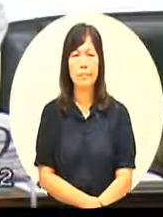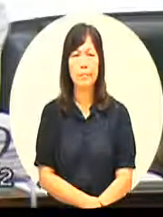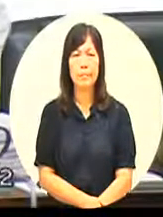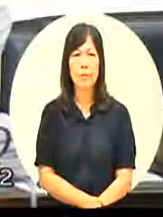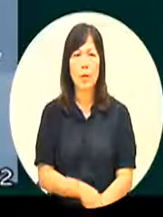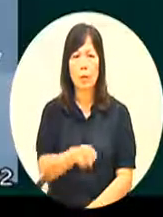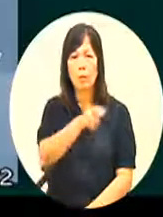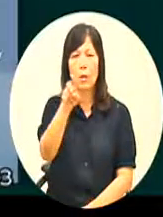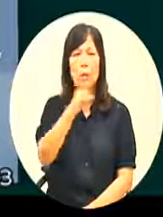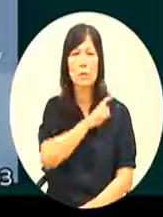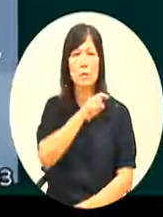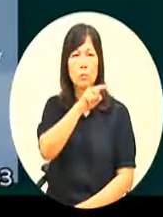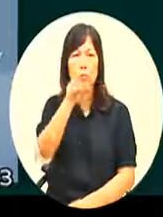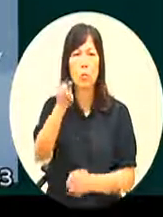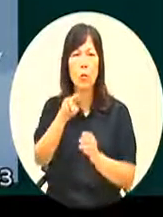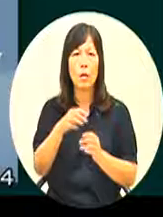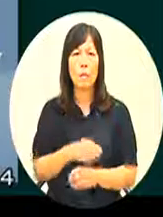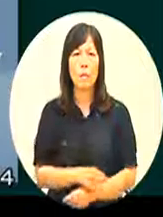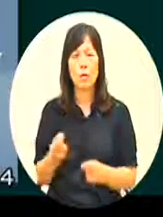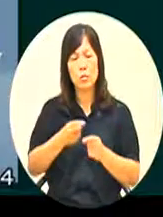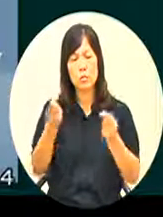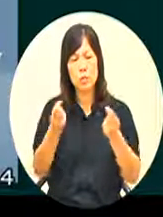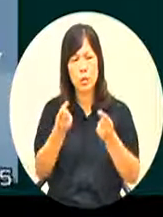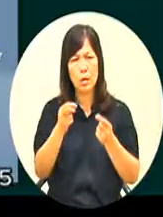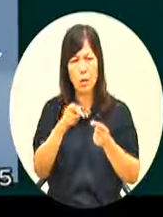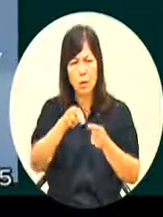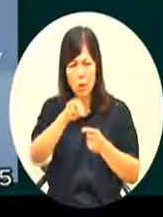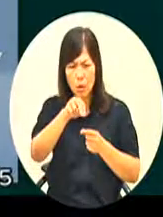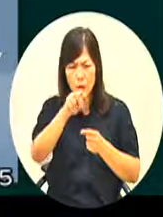他们自己说，你看看起来好像在